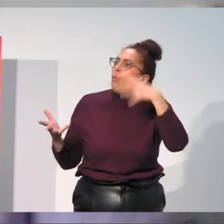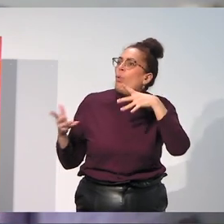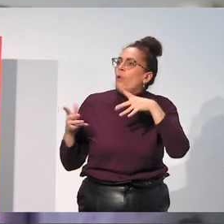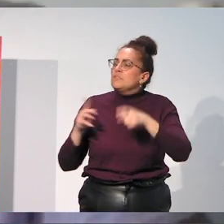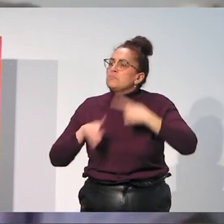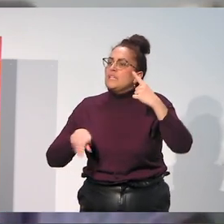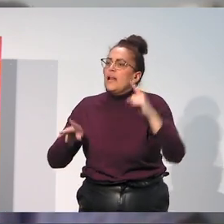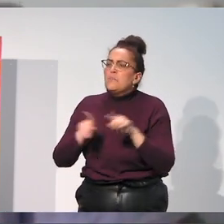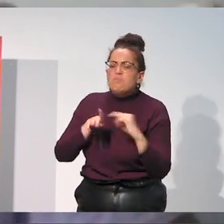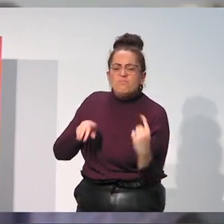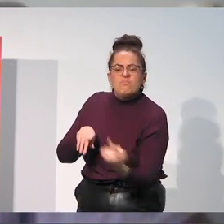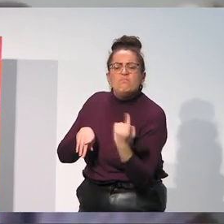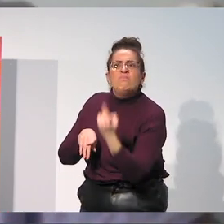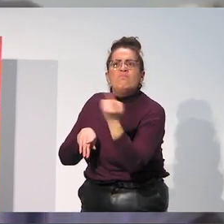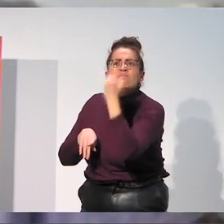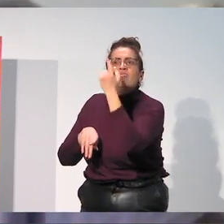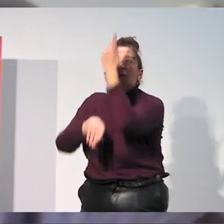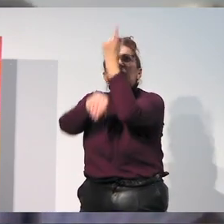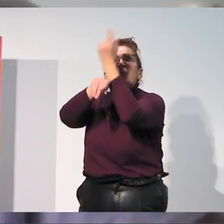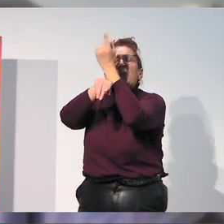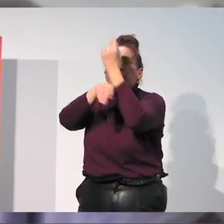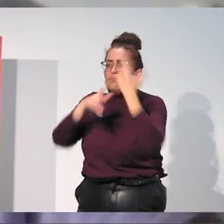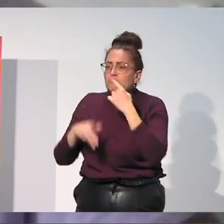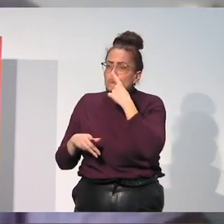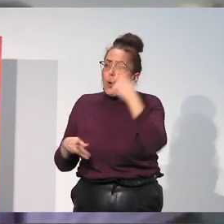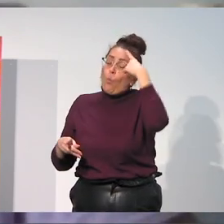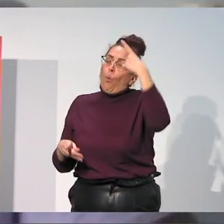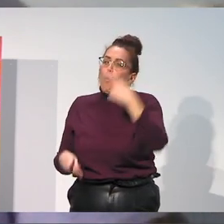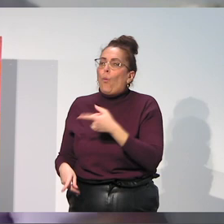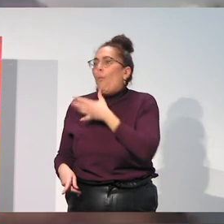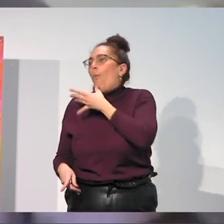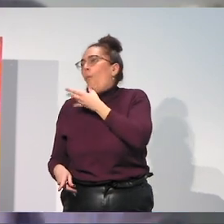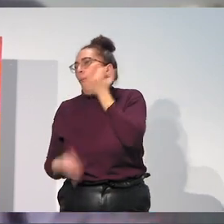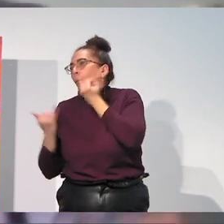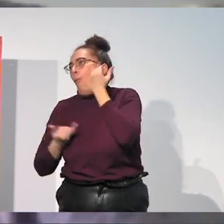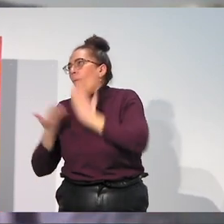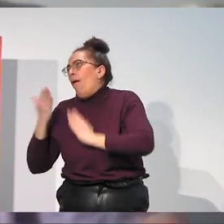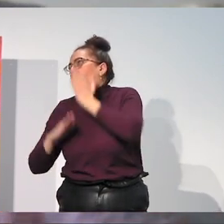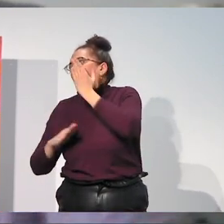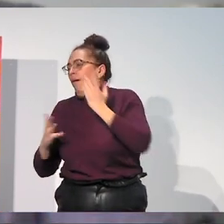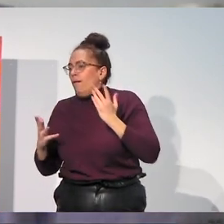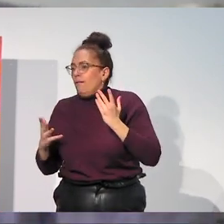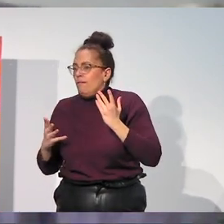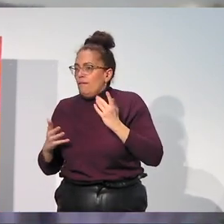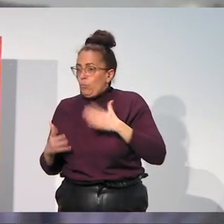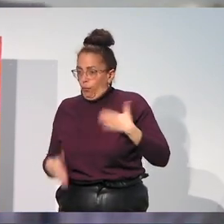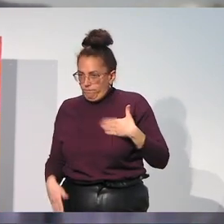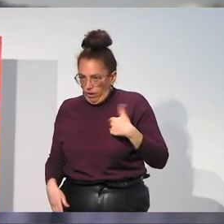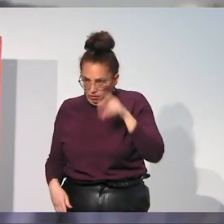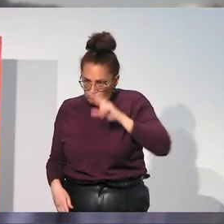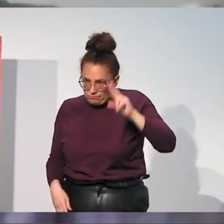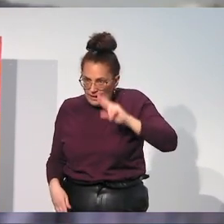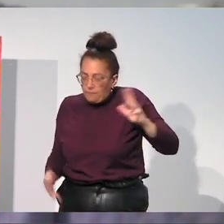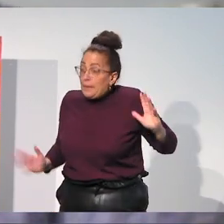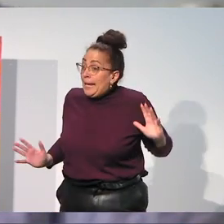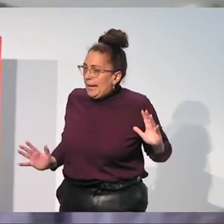le récupérer, semble aujourd'hui de la folie, semble de l'imagination pure. Et on se dit, à quoi bon rêver à tout ça? Et pourtant, ça a